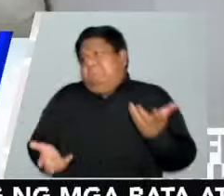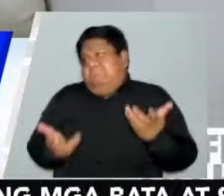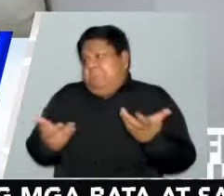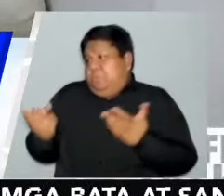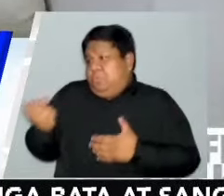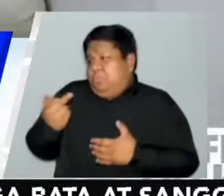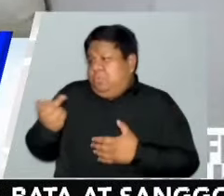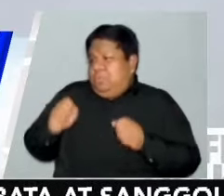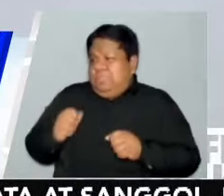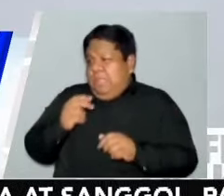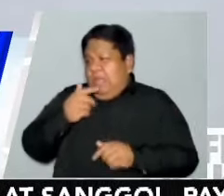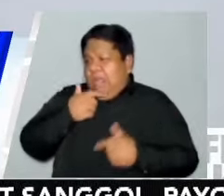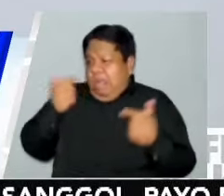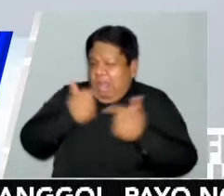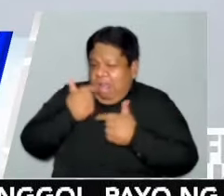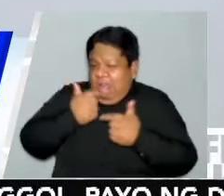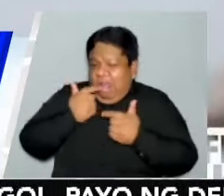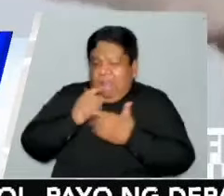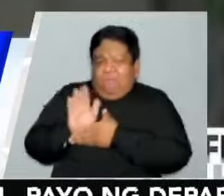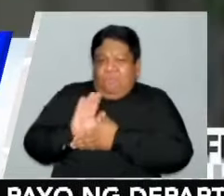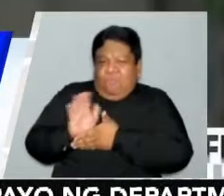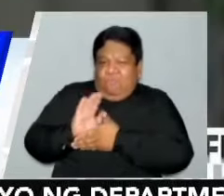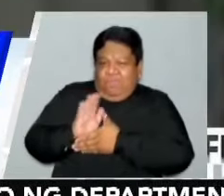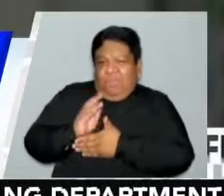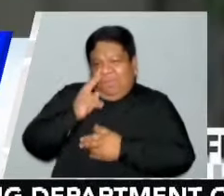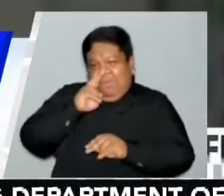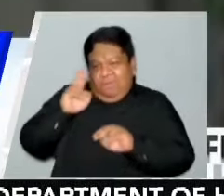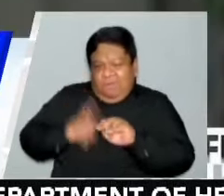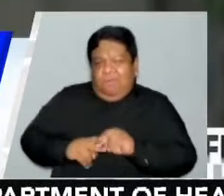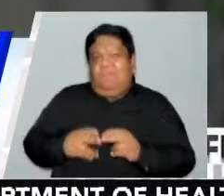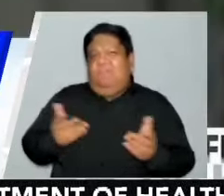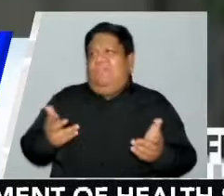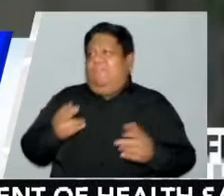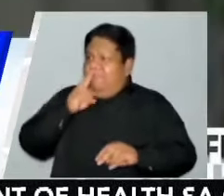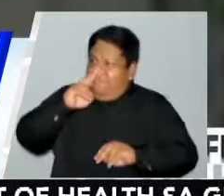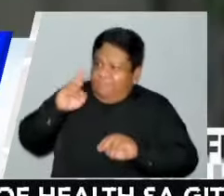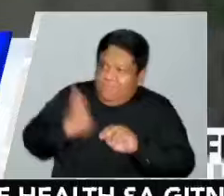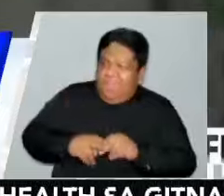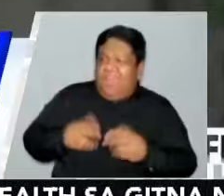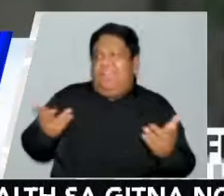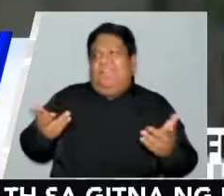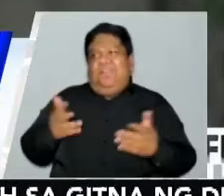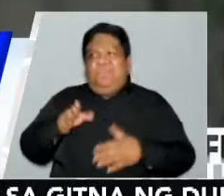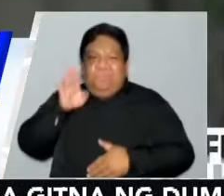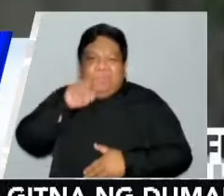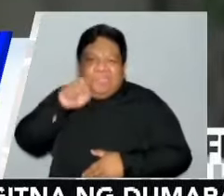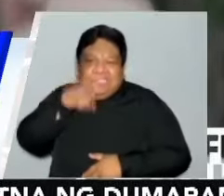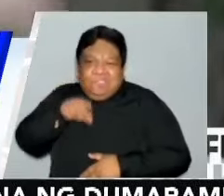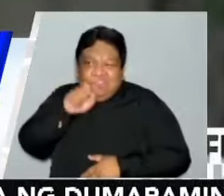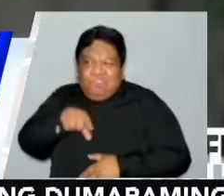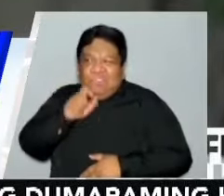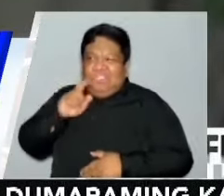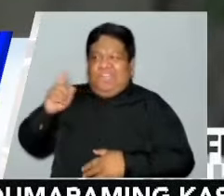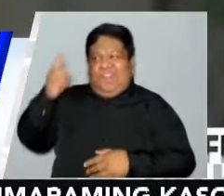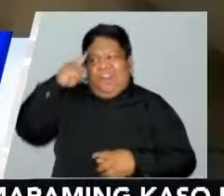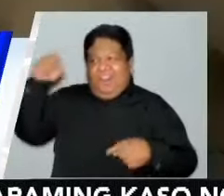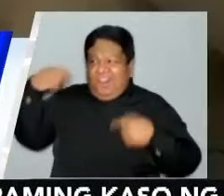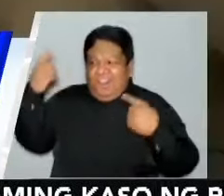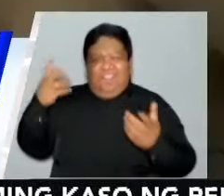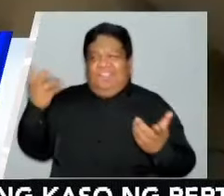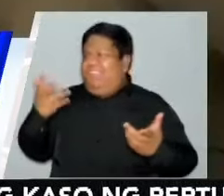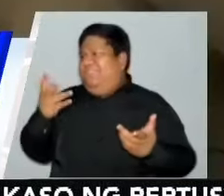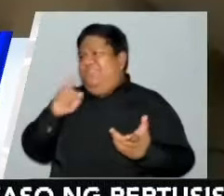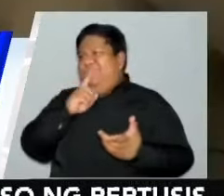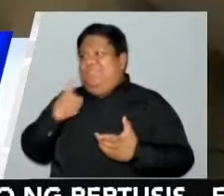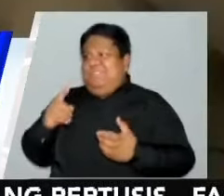nakakatawang pelikula. Ay, todo yes, that. Yes, funny na magkapatid, oh, na baliwan, okay. Yung magka-hour pero nag-reconcile.